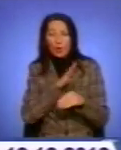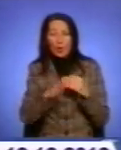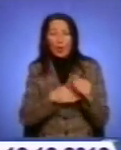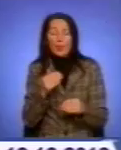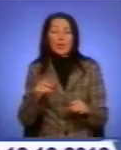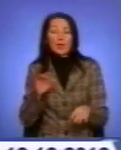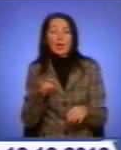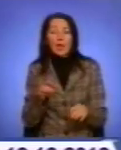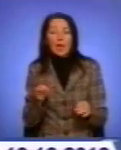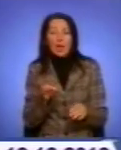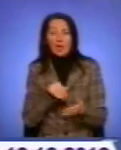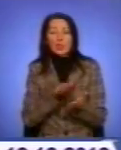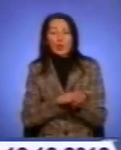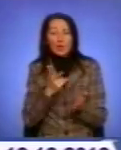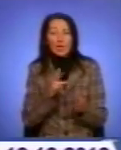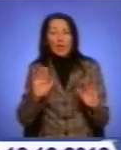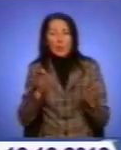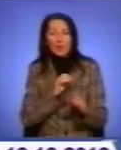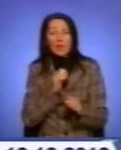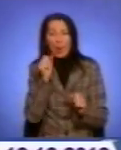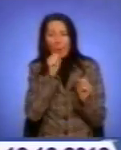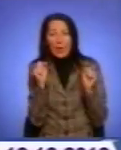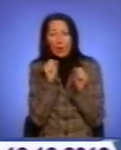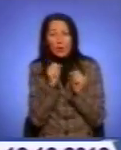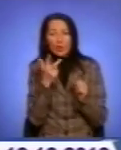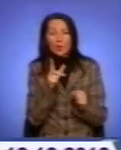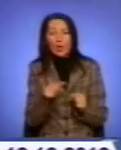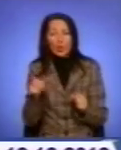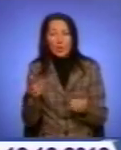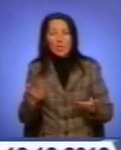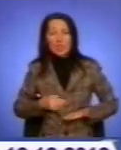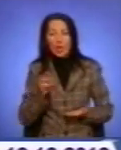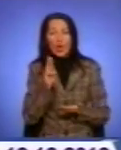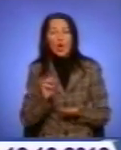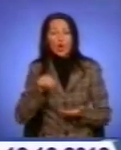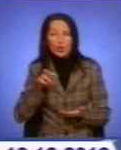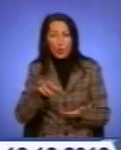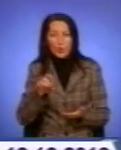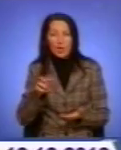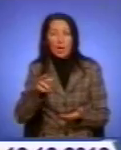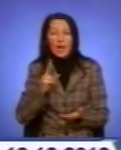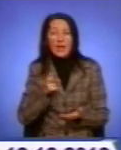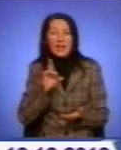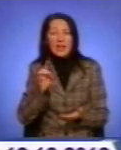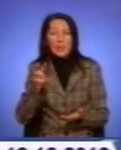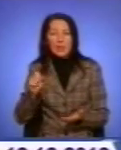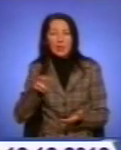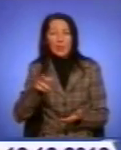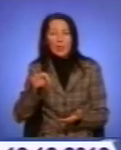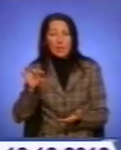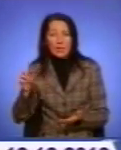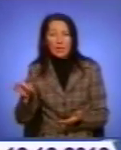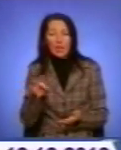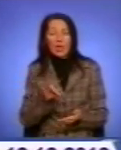випадки переохолодження, внаслідок яких 3 людей – жителі Шумського, Кременецького та Монастириського районів – з обмороженнями опинилися